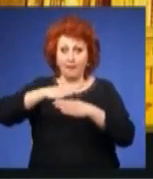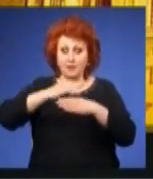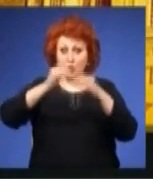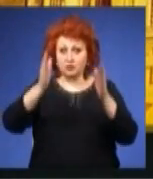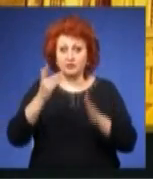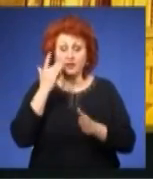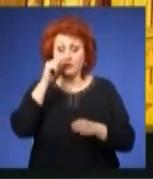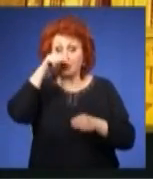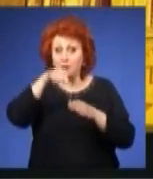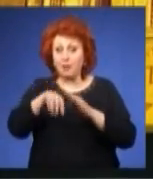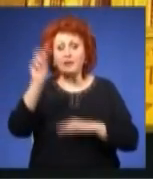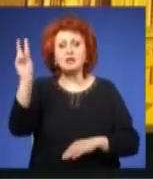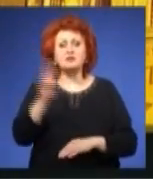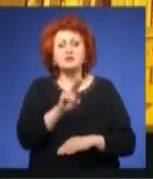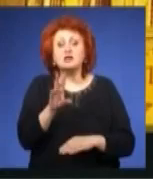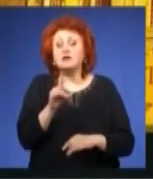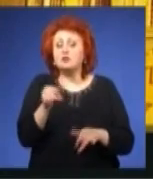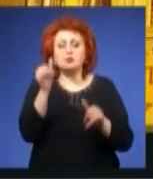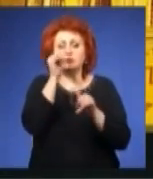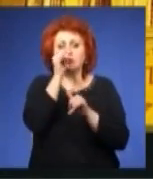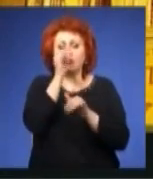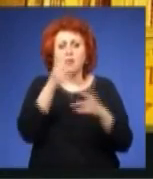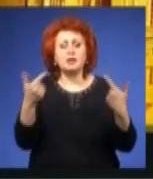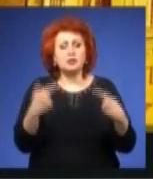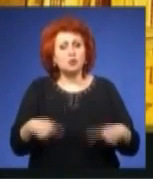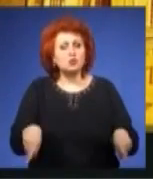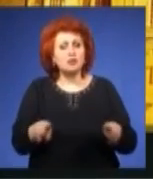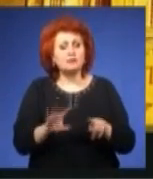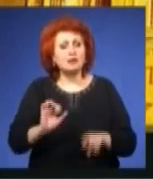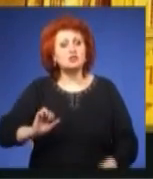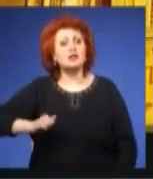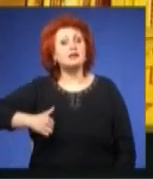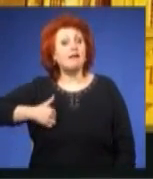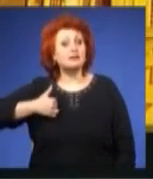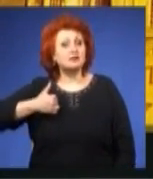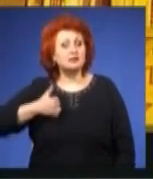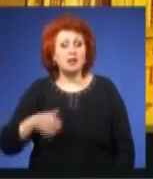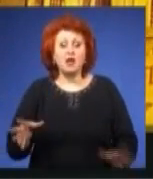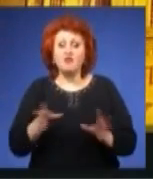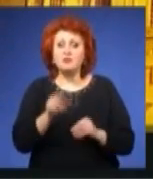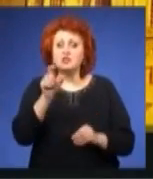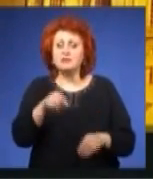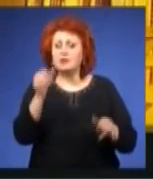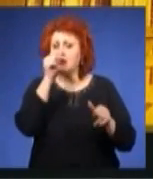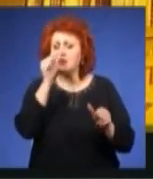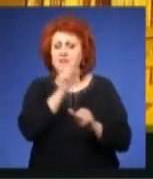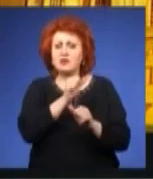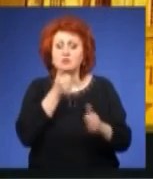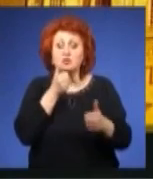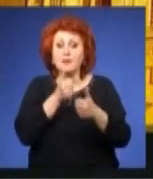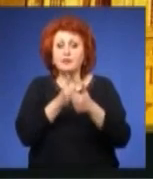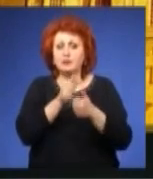поперек двери, пытаясь войти в церковь, но не могли. То же самое и гордыня. С ней человеку